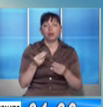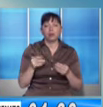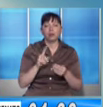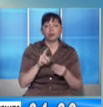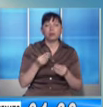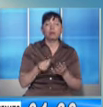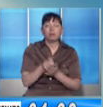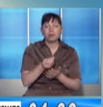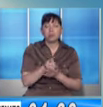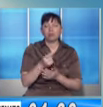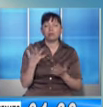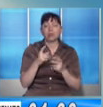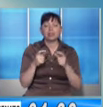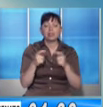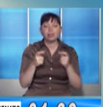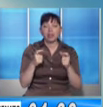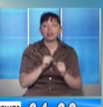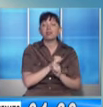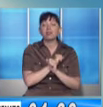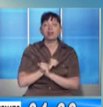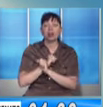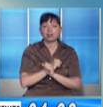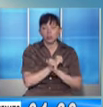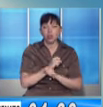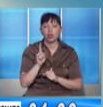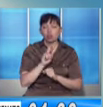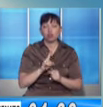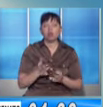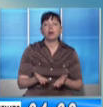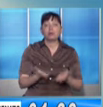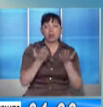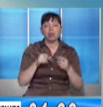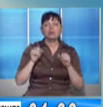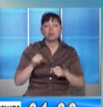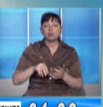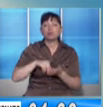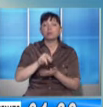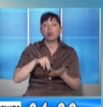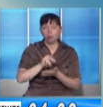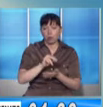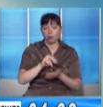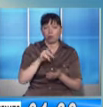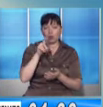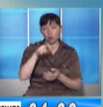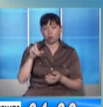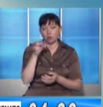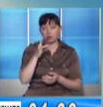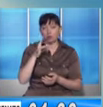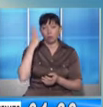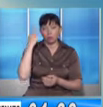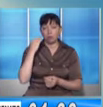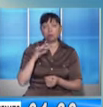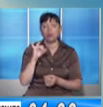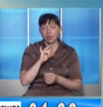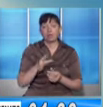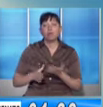ofere și tichete de vacanță, după modelul României, în așa fel încât stimulăm capacitatea de cumpărare a cetățenilor din Republica Moldova și